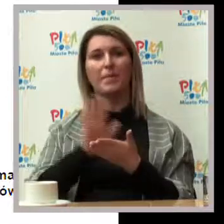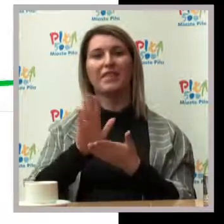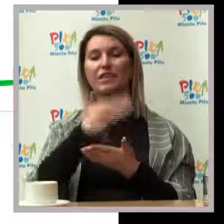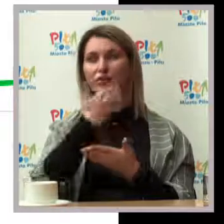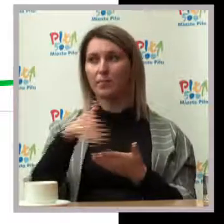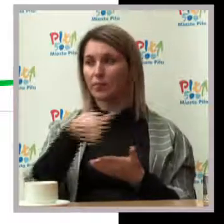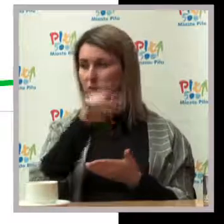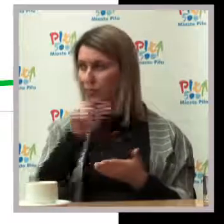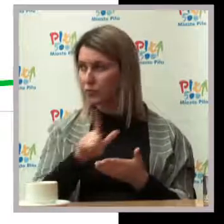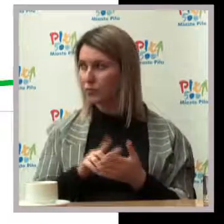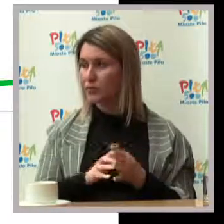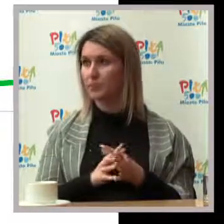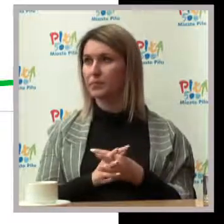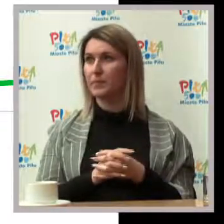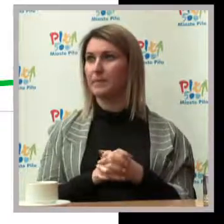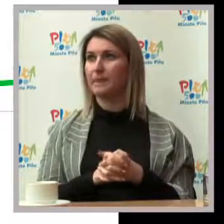budżetu.